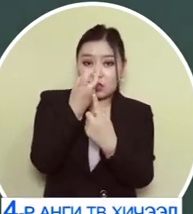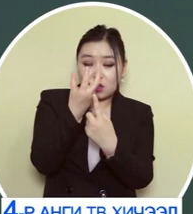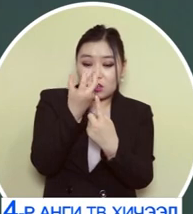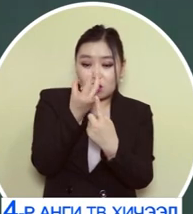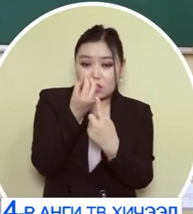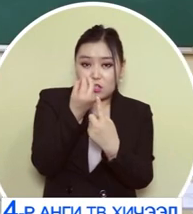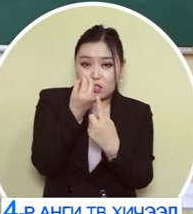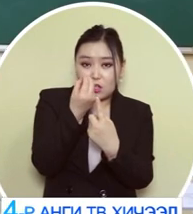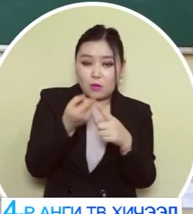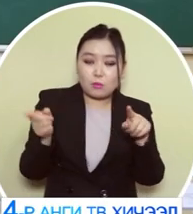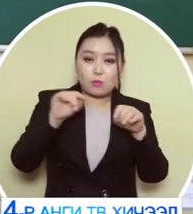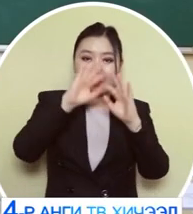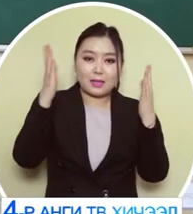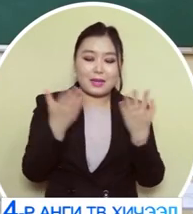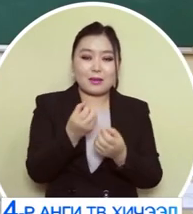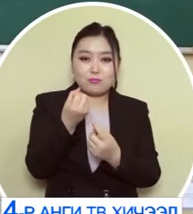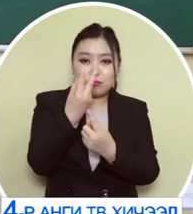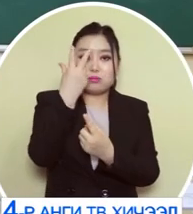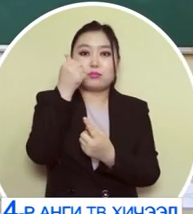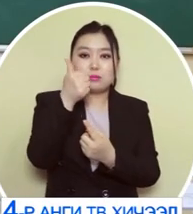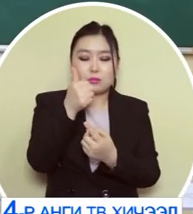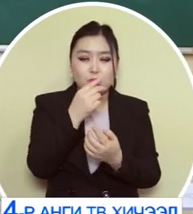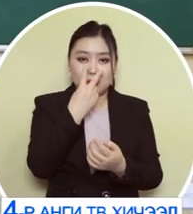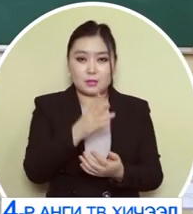Диод шамын жанатын болса,